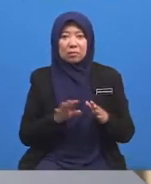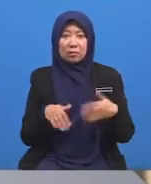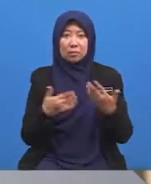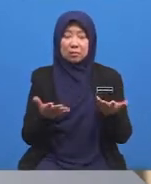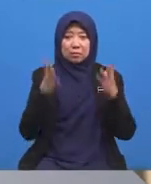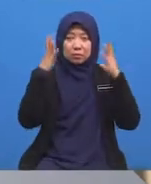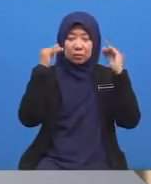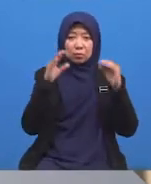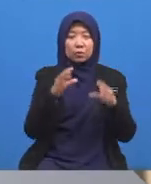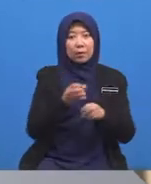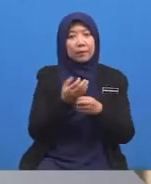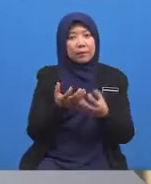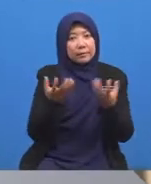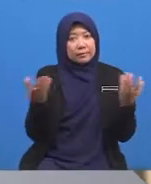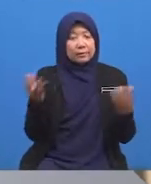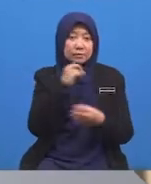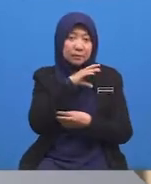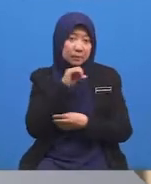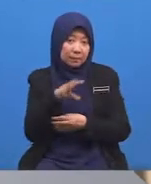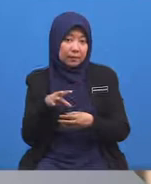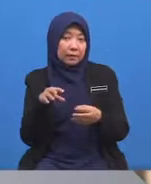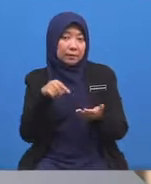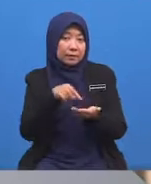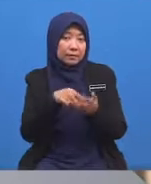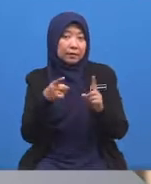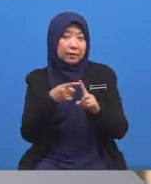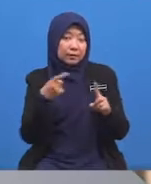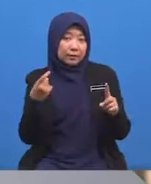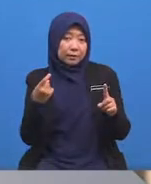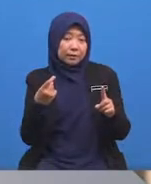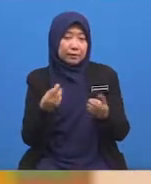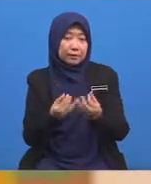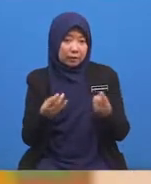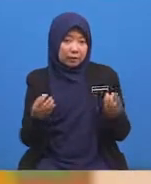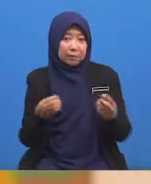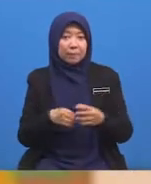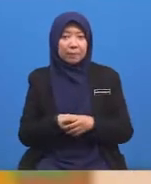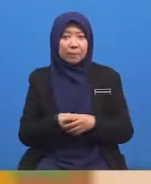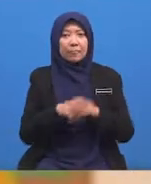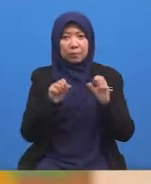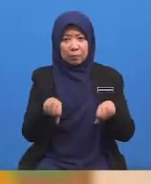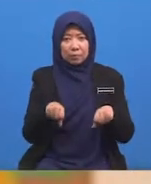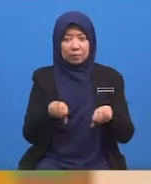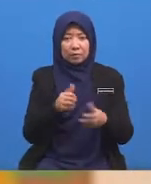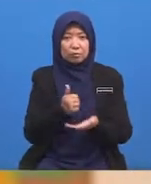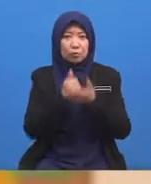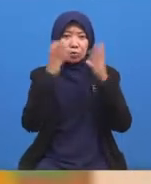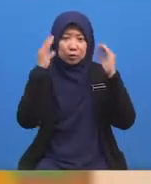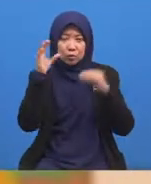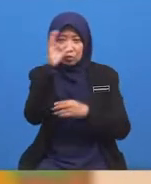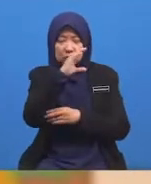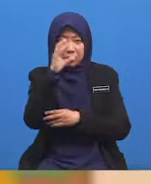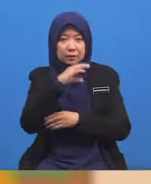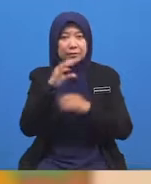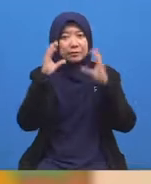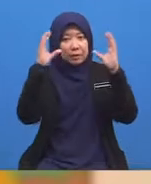Bagaimana cikgu dapat mengasingkan sampah-sampah ini daripada tanah kebun? Bolehkah kamu menolong cikgu mencari